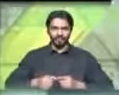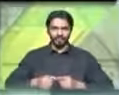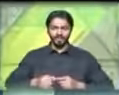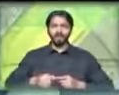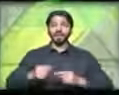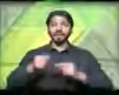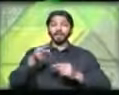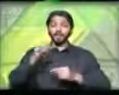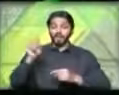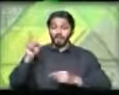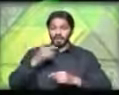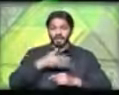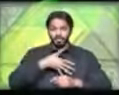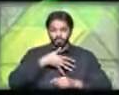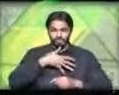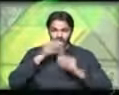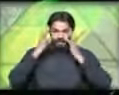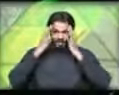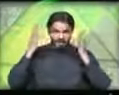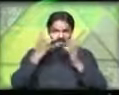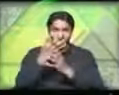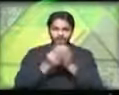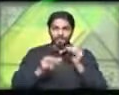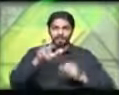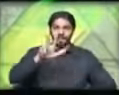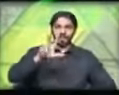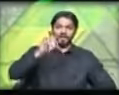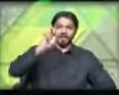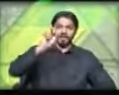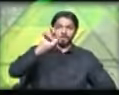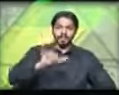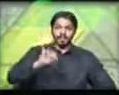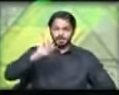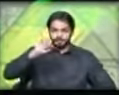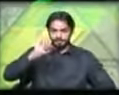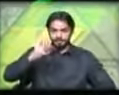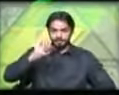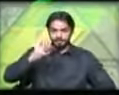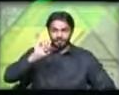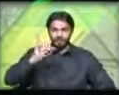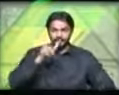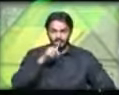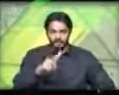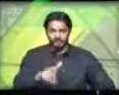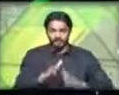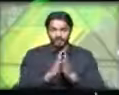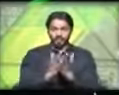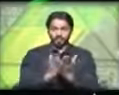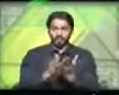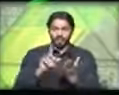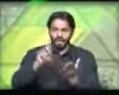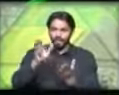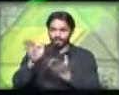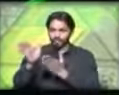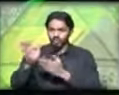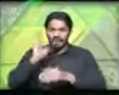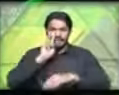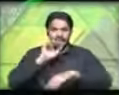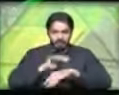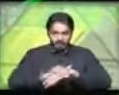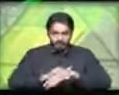نوعان، دلالة حقيقية وهي التابعة لقصد المتكلم، ودلالة إضافية وهي